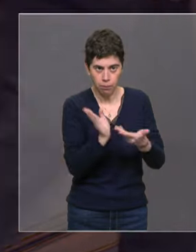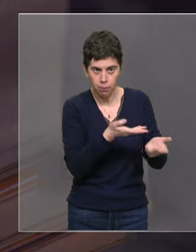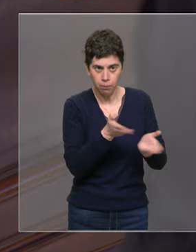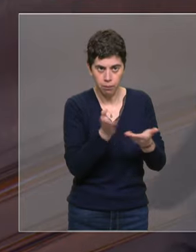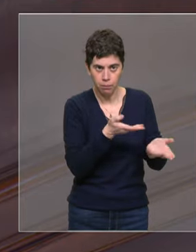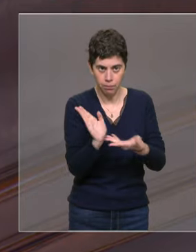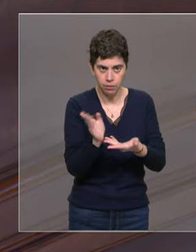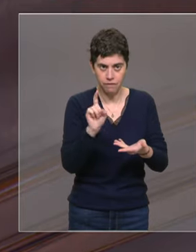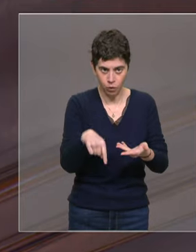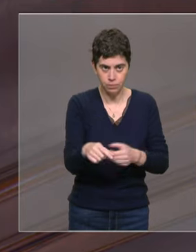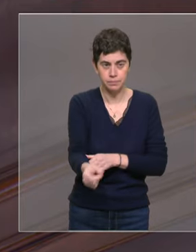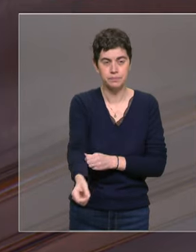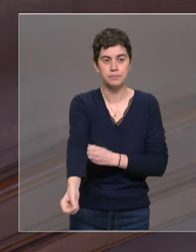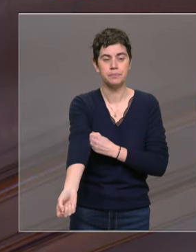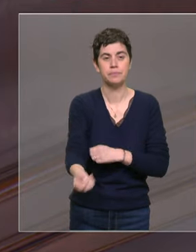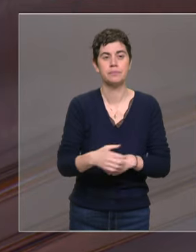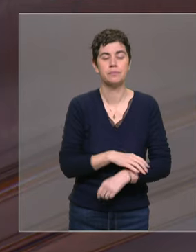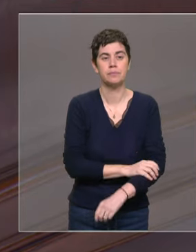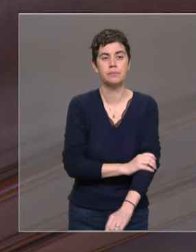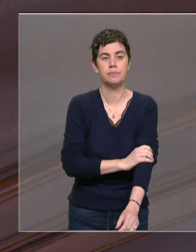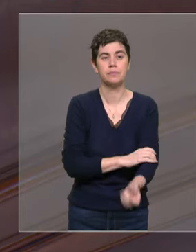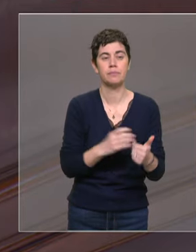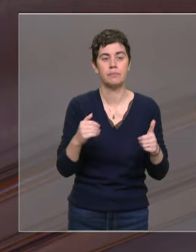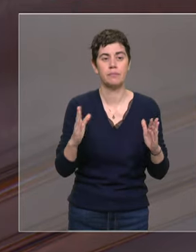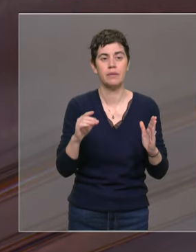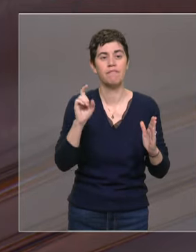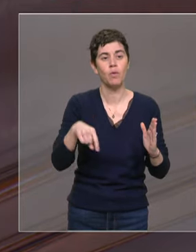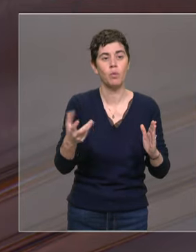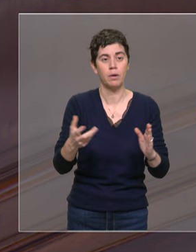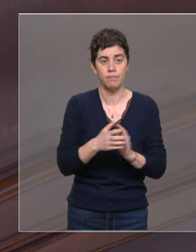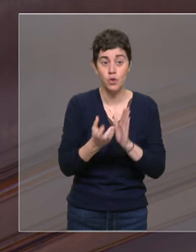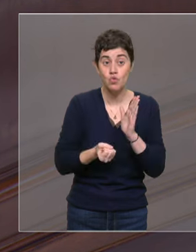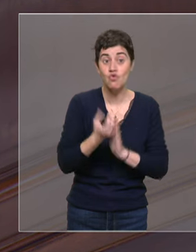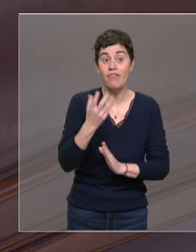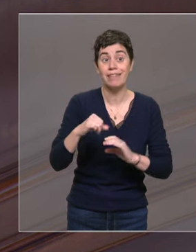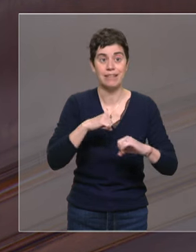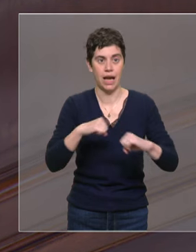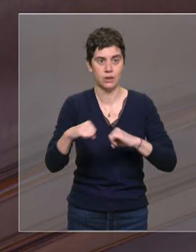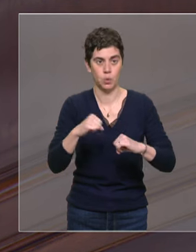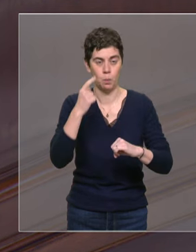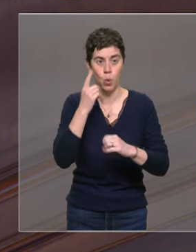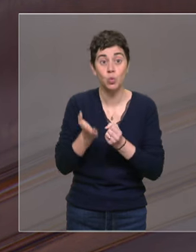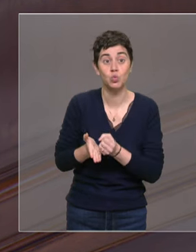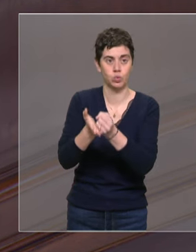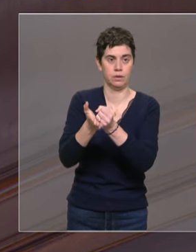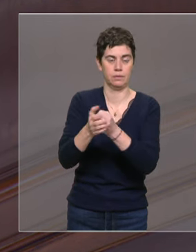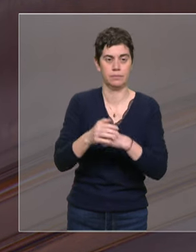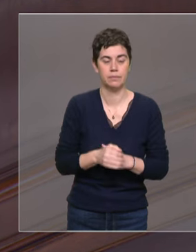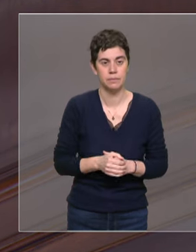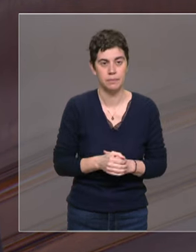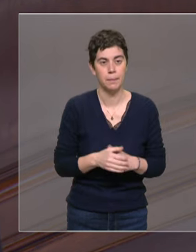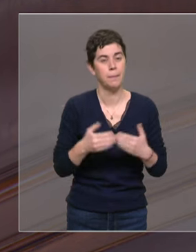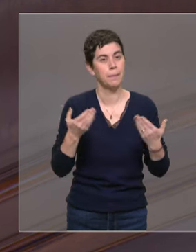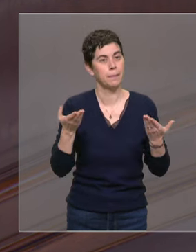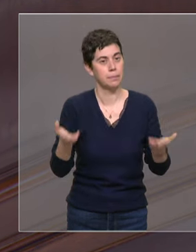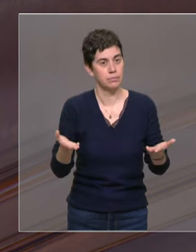capacités. Au-delà, nous devons envisager de nouvelles actions de soutien à l'Ukraine. Celles-ci doivent répondre à des